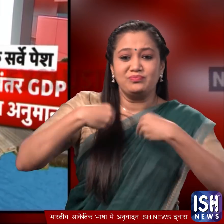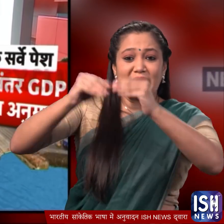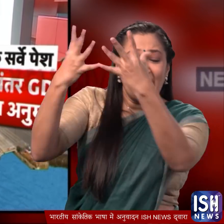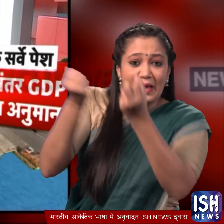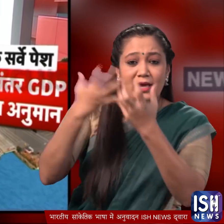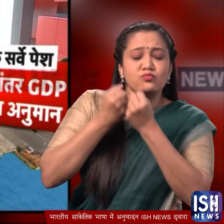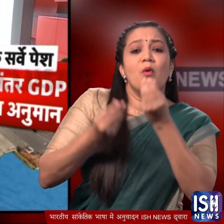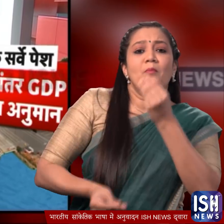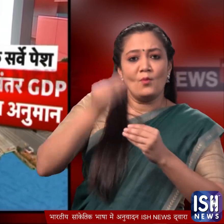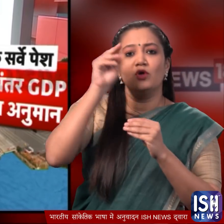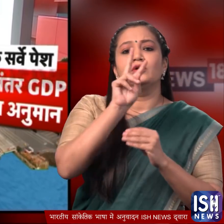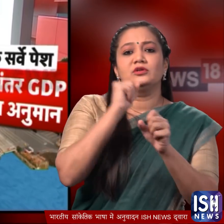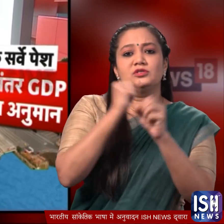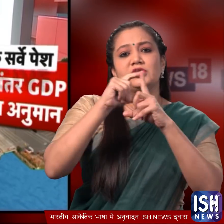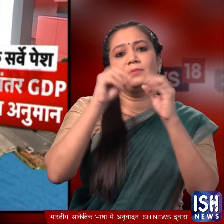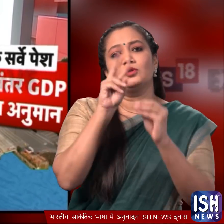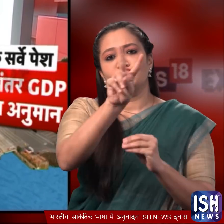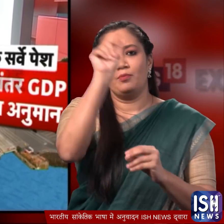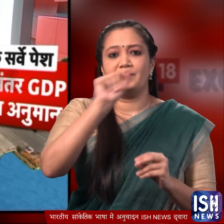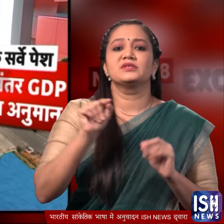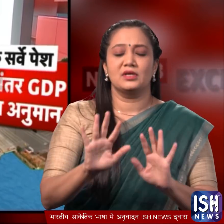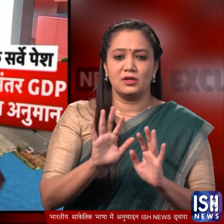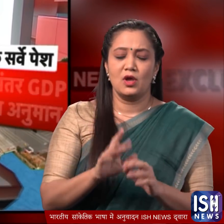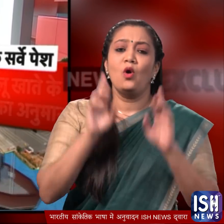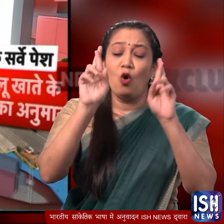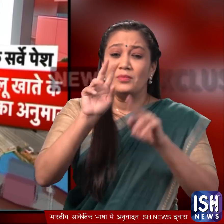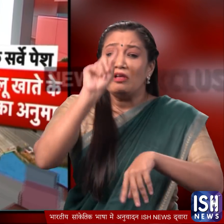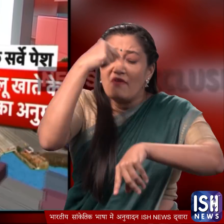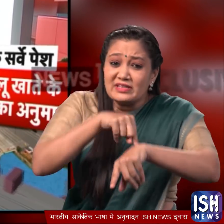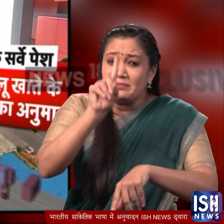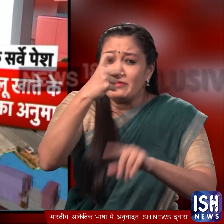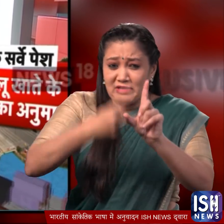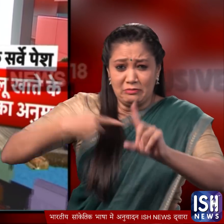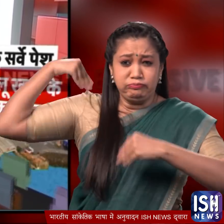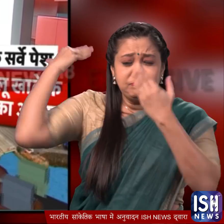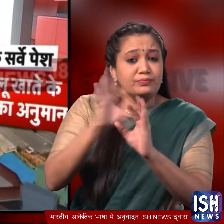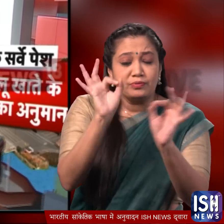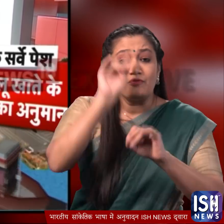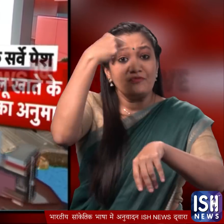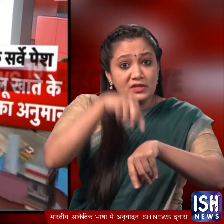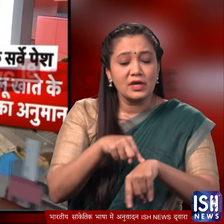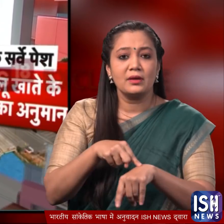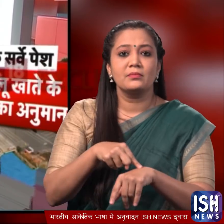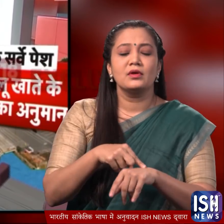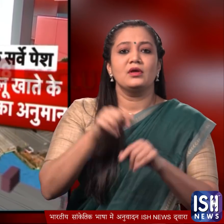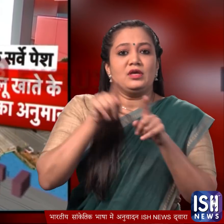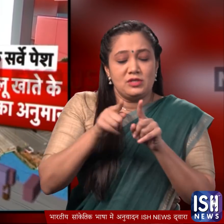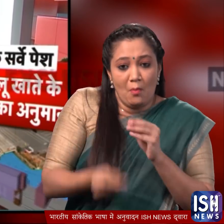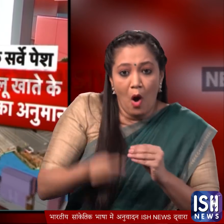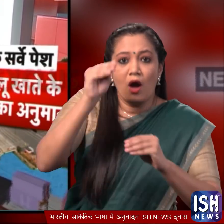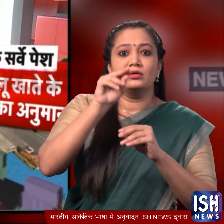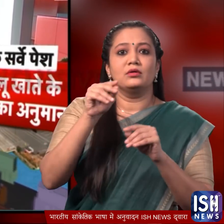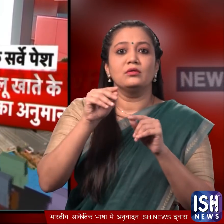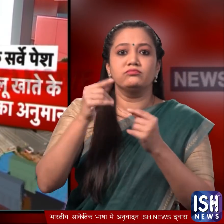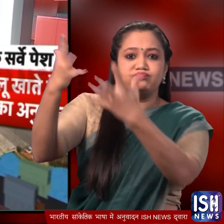वित्त वर्ष में जीडीपी का 2% रहने का अनुमान है। ऐसा 17 साल बाद पहली बार होगा जब करंट अकाउंट सरप्लस